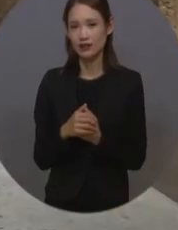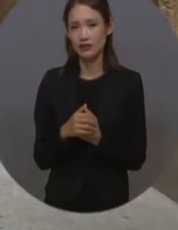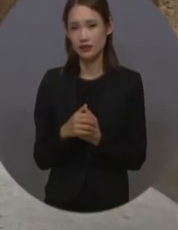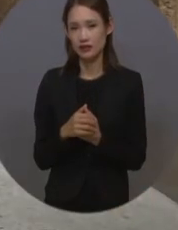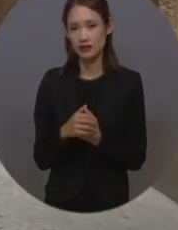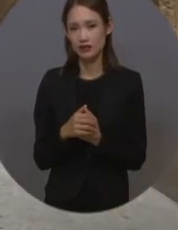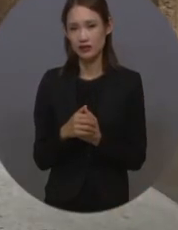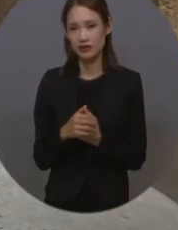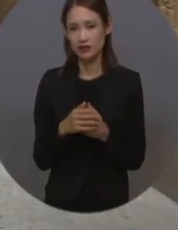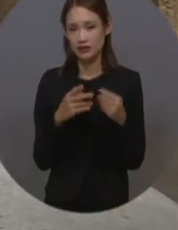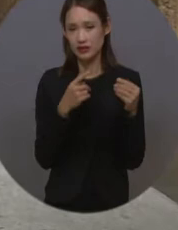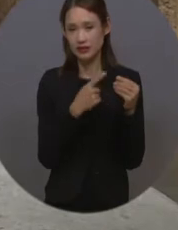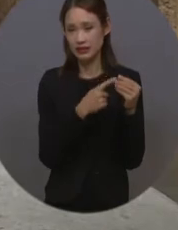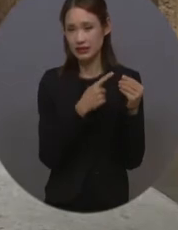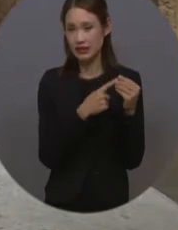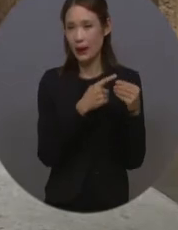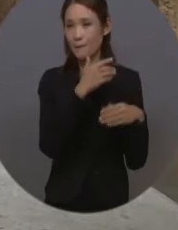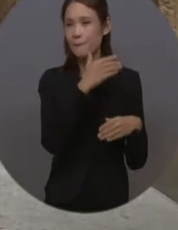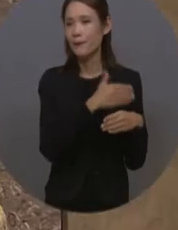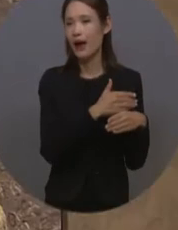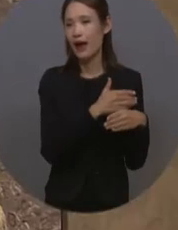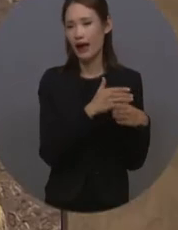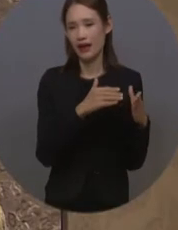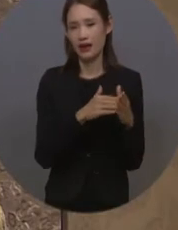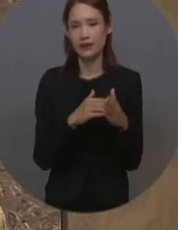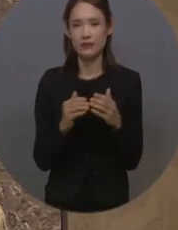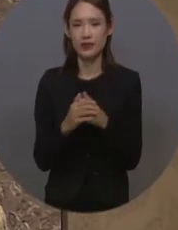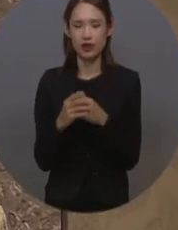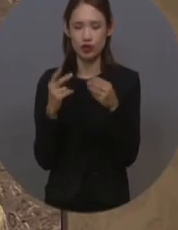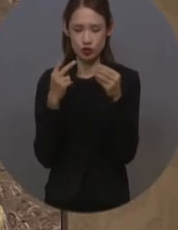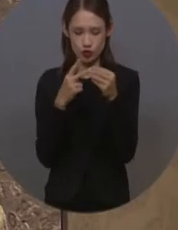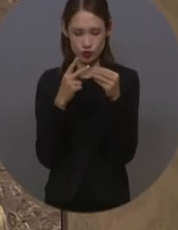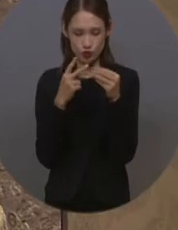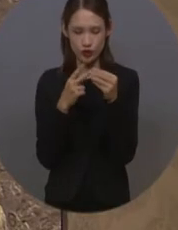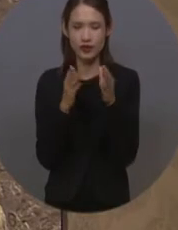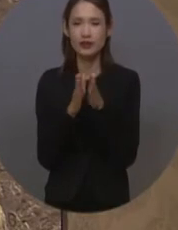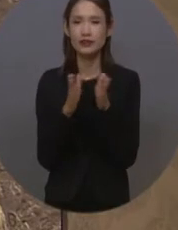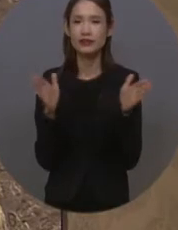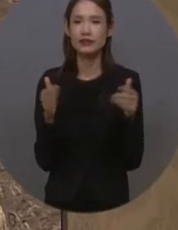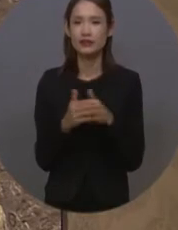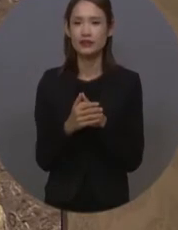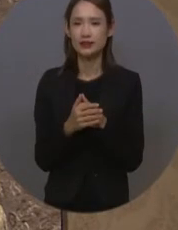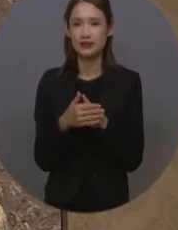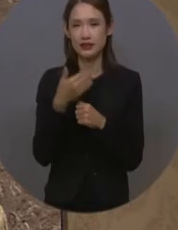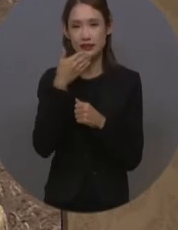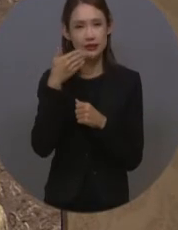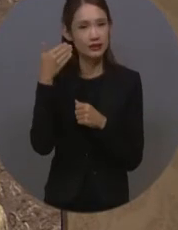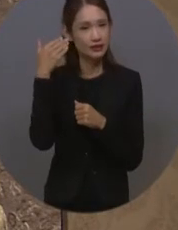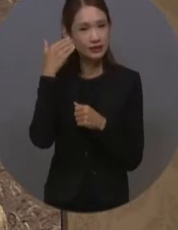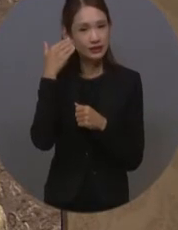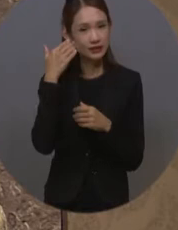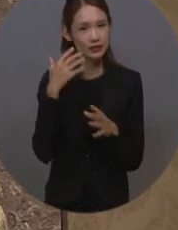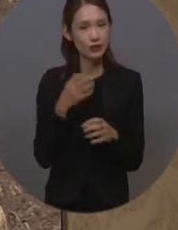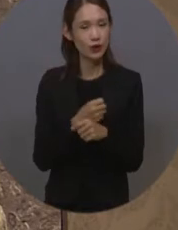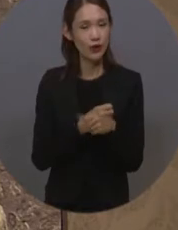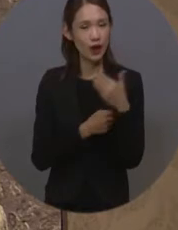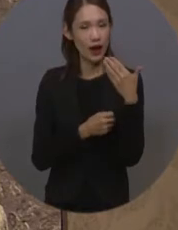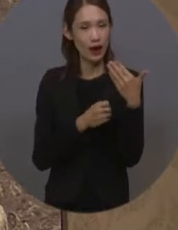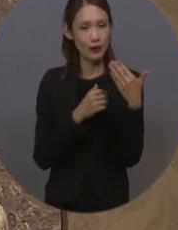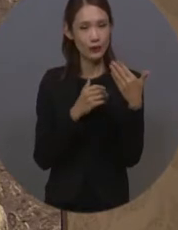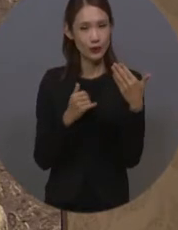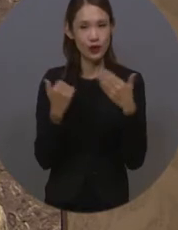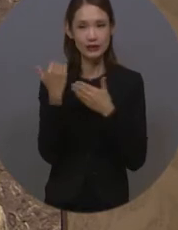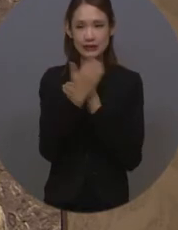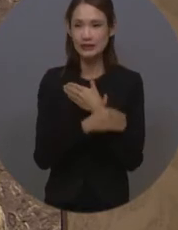이제 시즌 1은 이제 폐업을 했다가 시즌 2를 시작하면서 네. 청각장애인 9분과